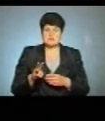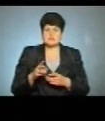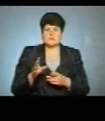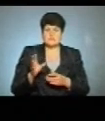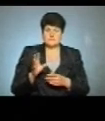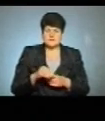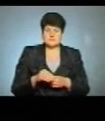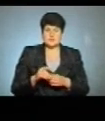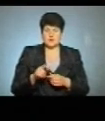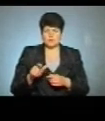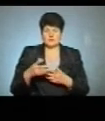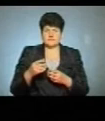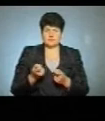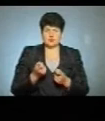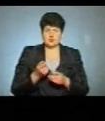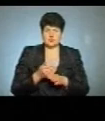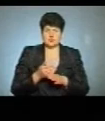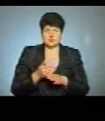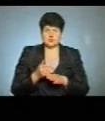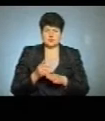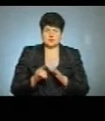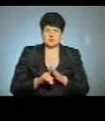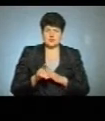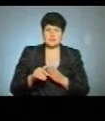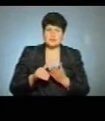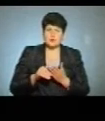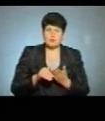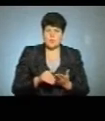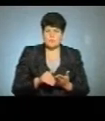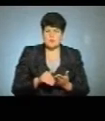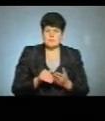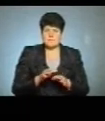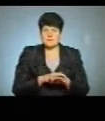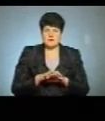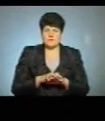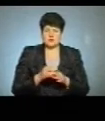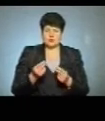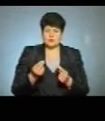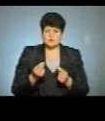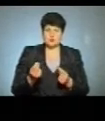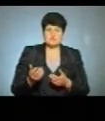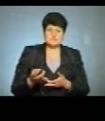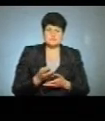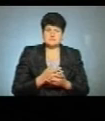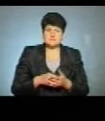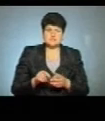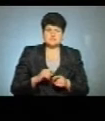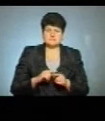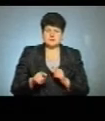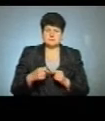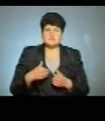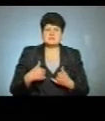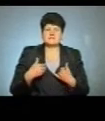тоді люди вже потрошки почали допомагати і переводити кошти. Але кошти треба було зібрати миттєво. Ми звернулися в